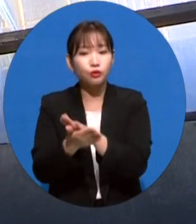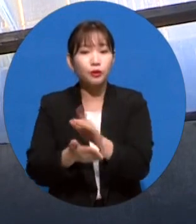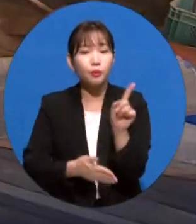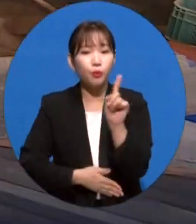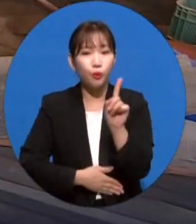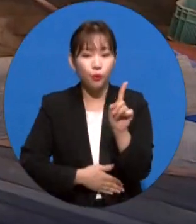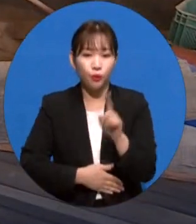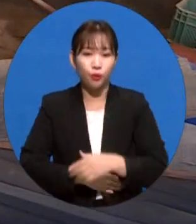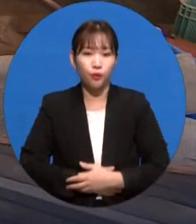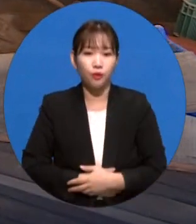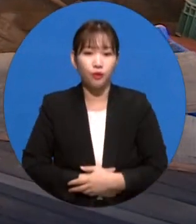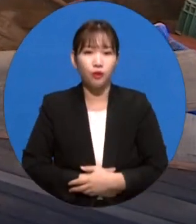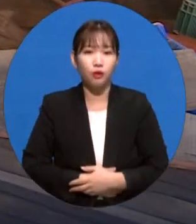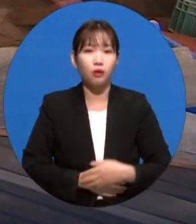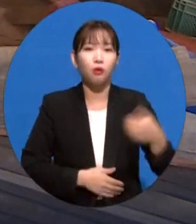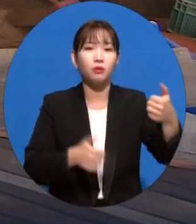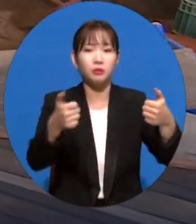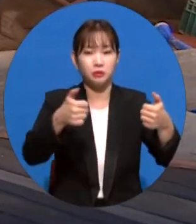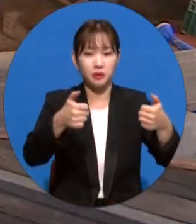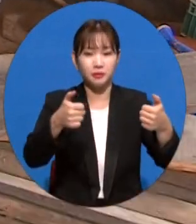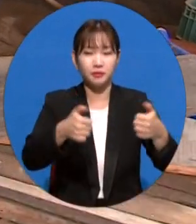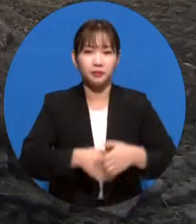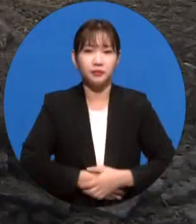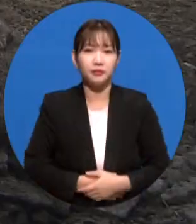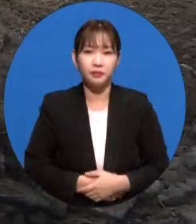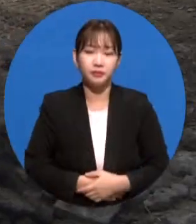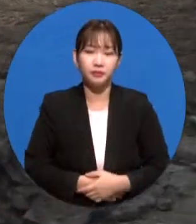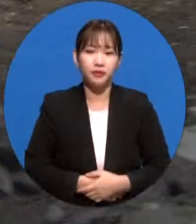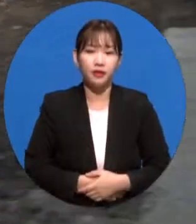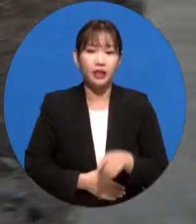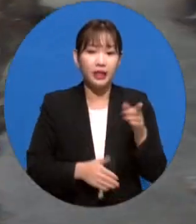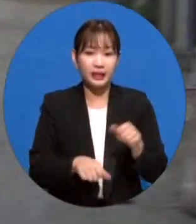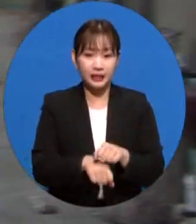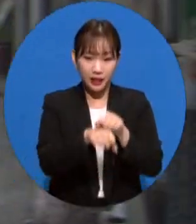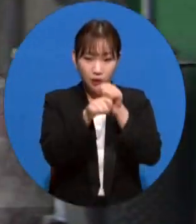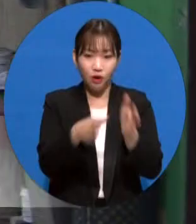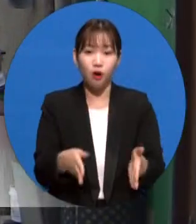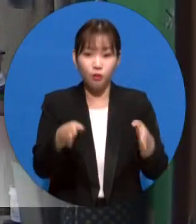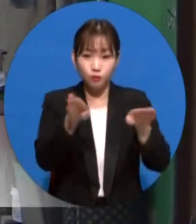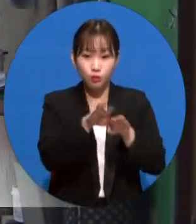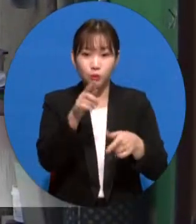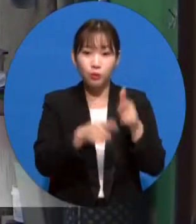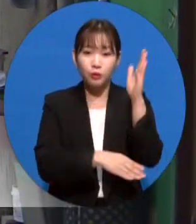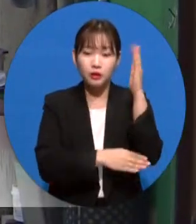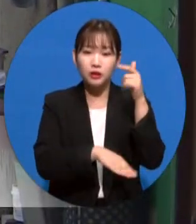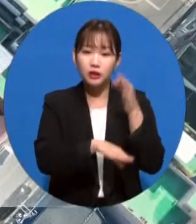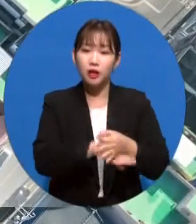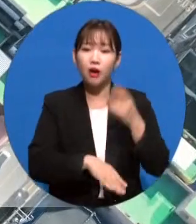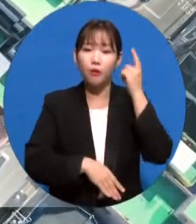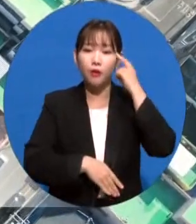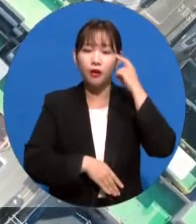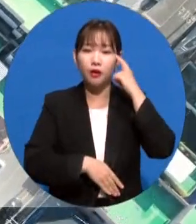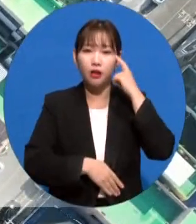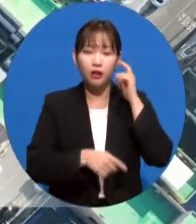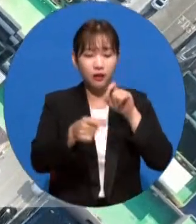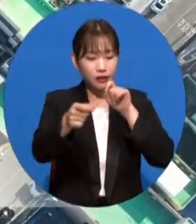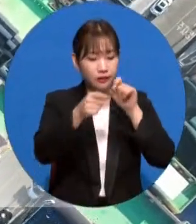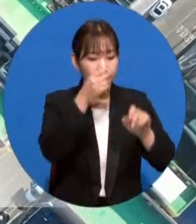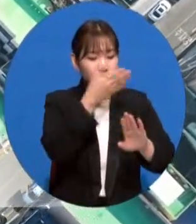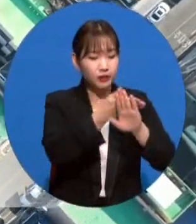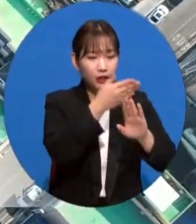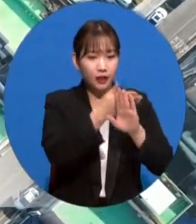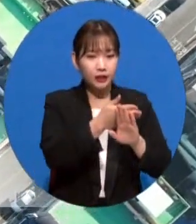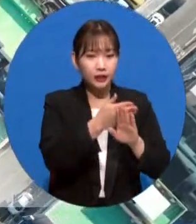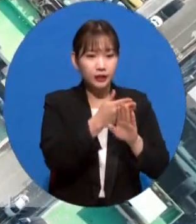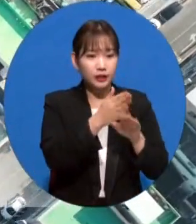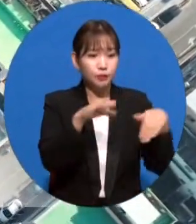정도가 바뀐다라고? 50대 50이죠. 이 창고 건물을 목포시는 왜 샀을까? 인근에 다른